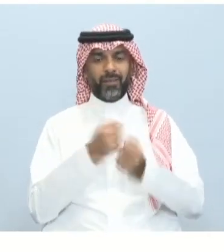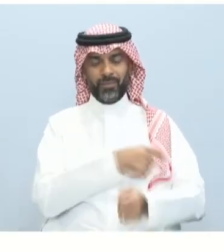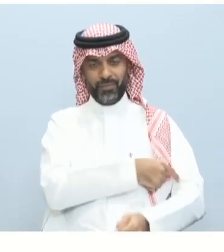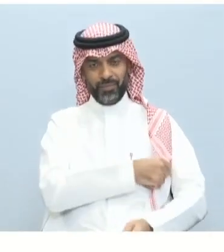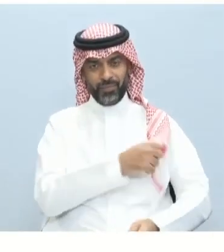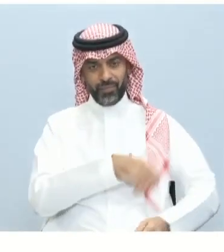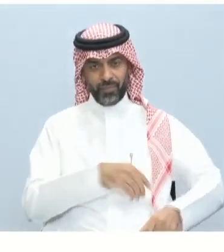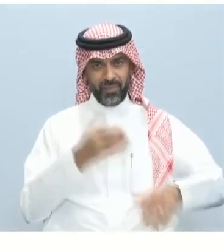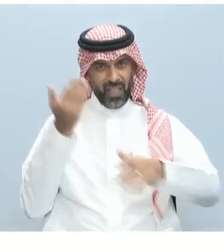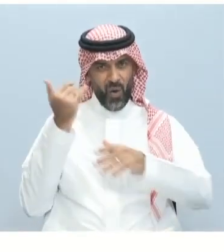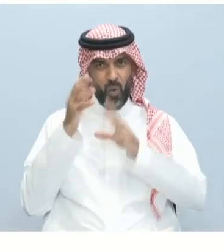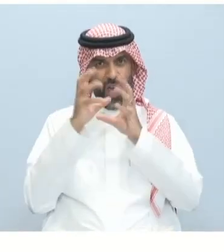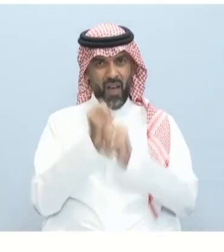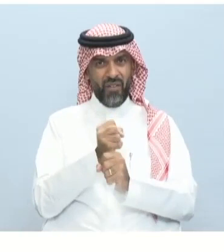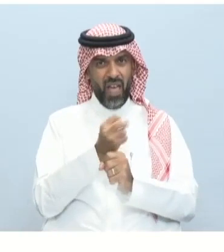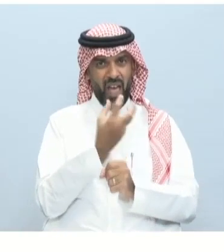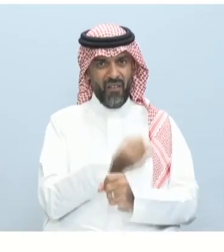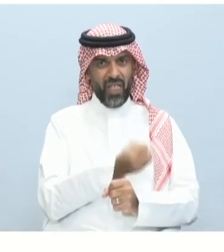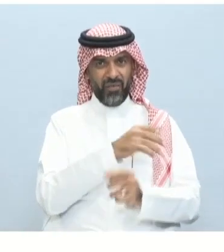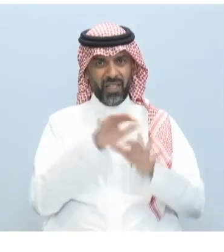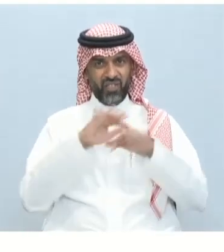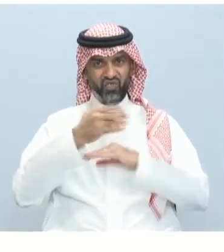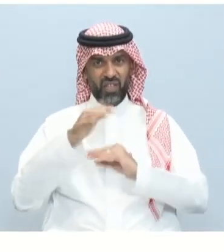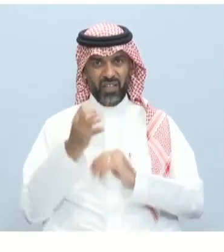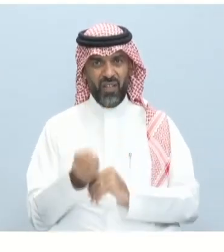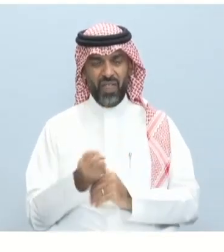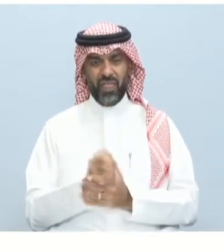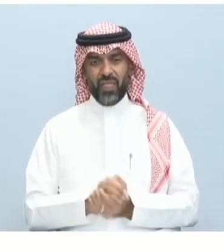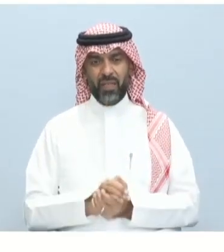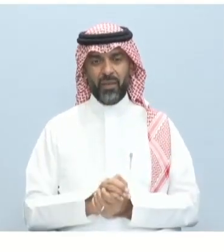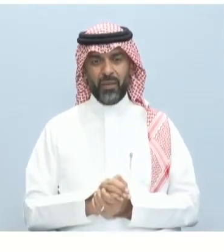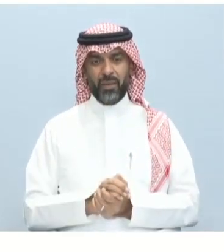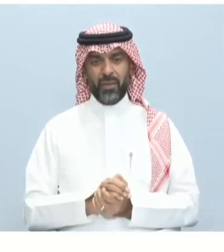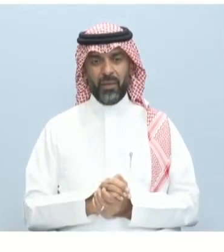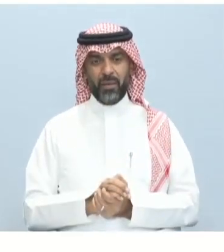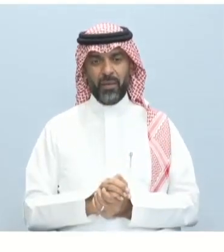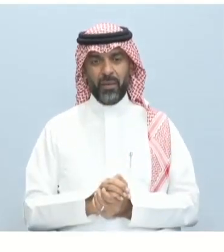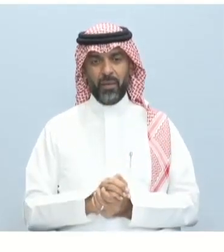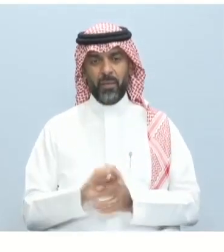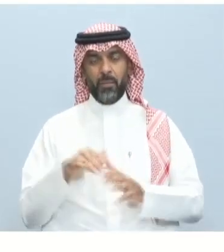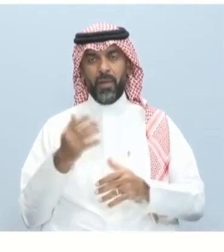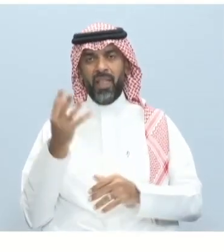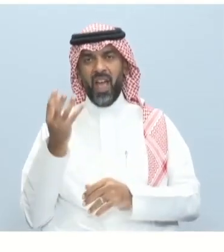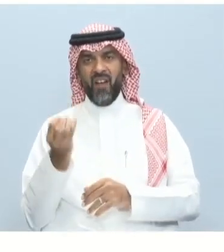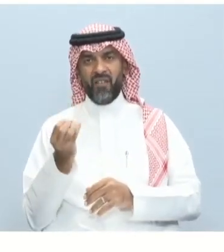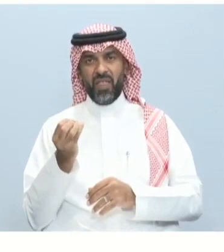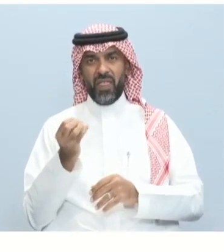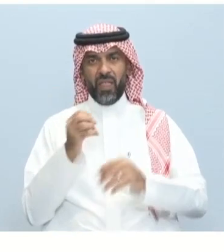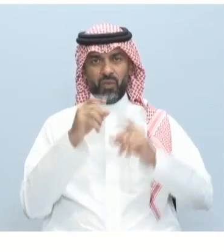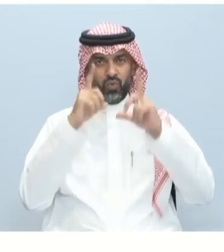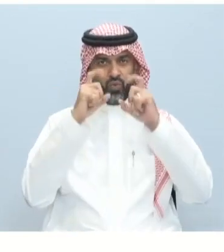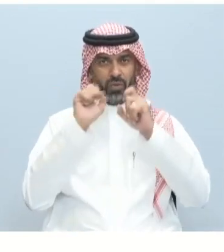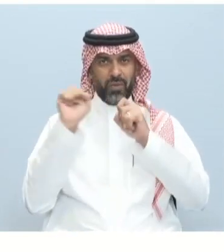التي قمنا بحفظها مسبقا. بعد ذلك سنقوم بحذف صورة القط.